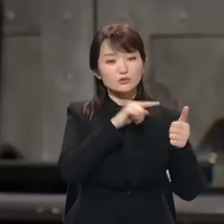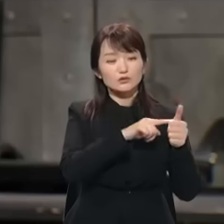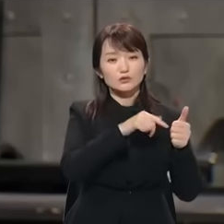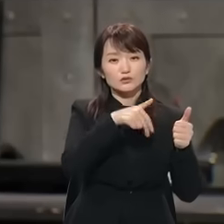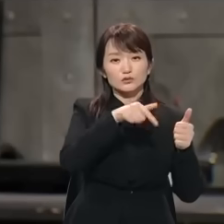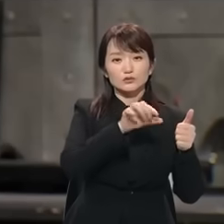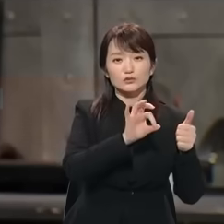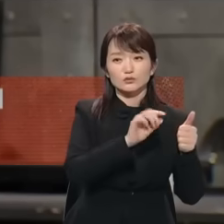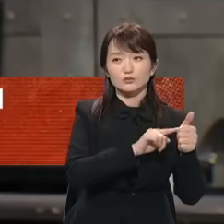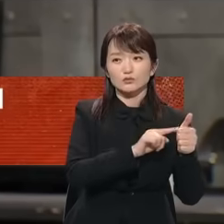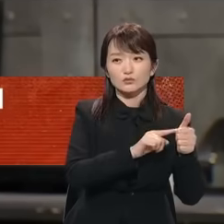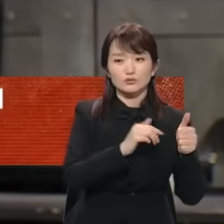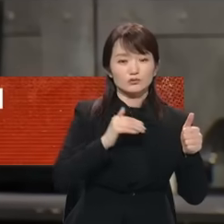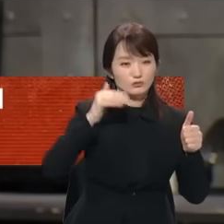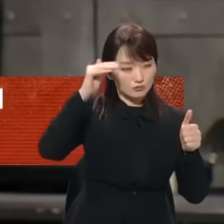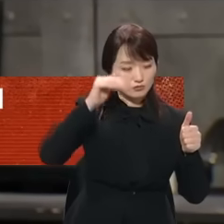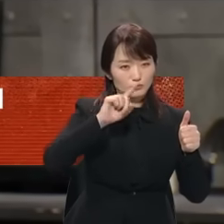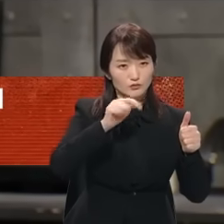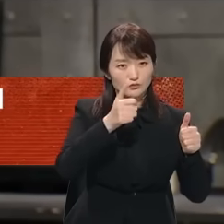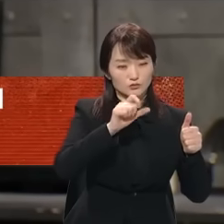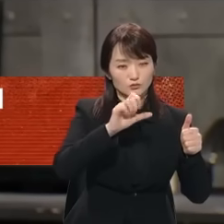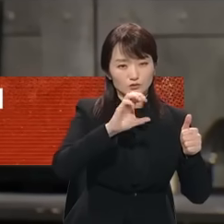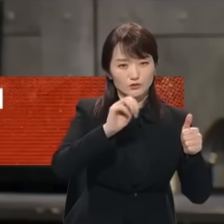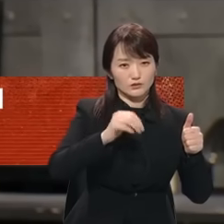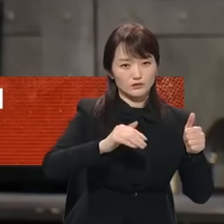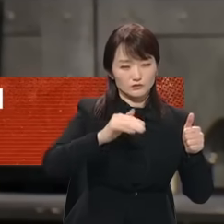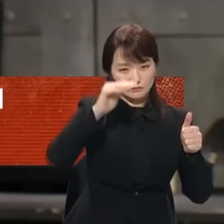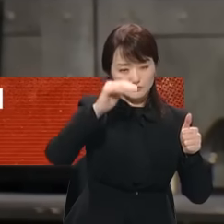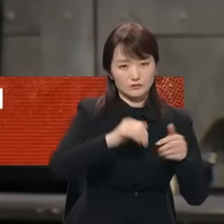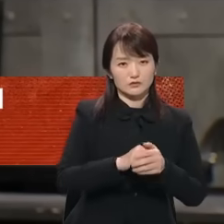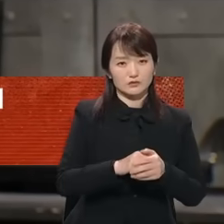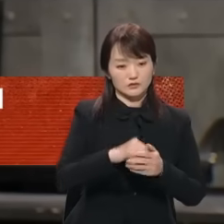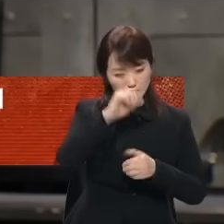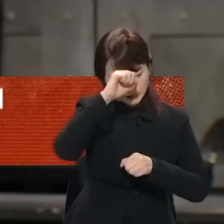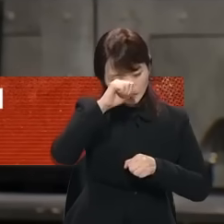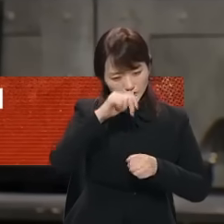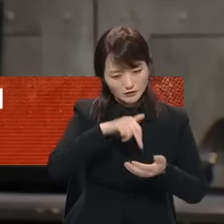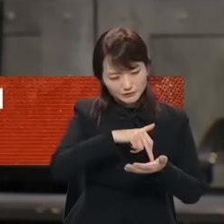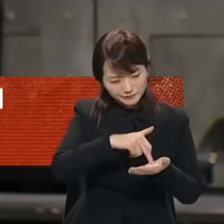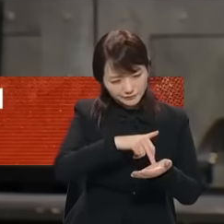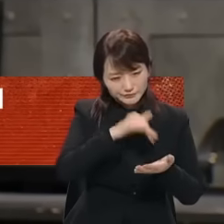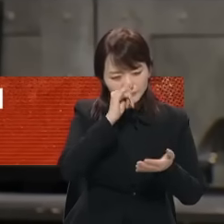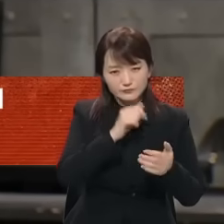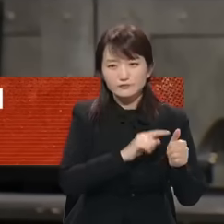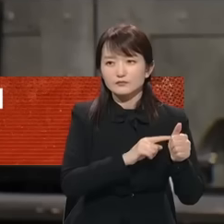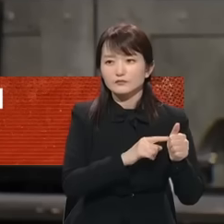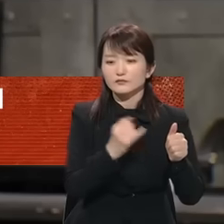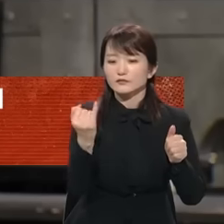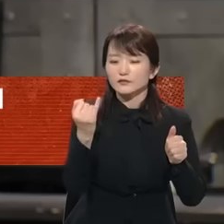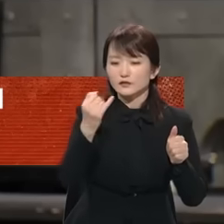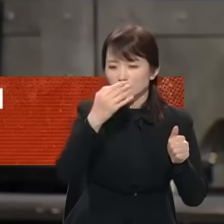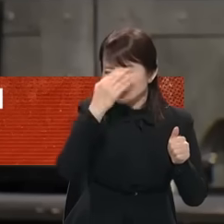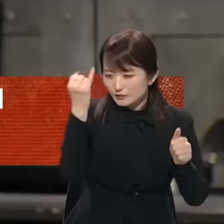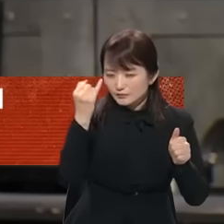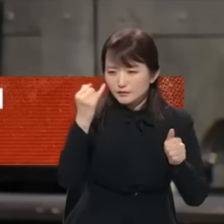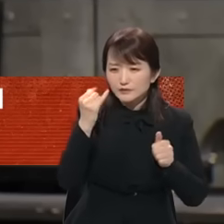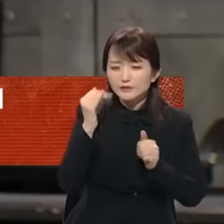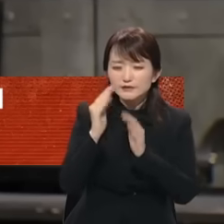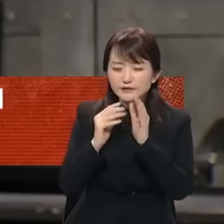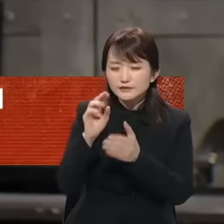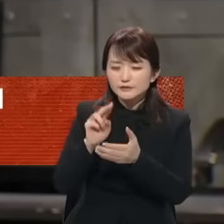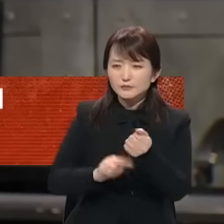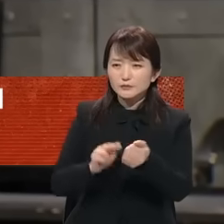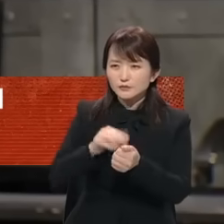110cm 정도의 보통 지역에게 한쪽 다리를 좀 저는 그런 편이었는데이 남성이이 할머니가 야치 장사를 하는데 그 옆에서 할머니 딸은